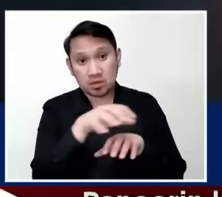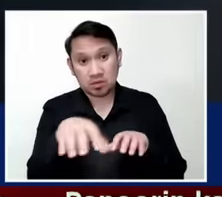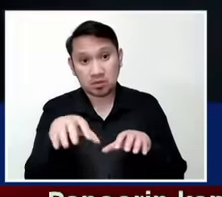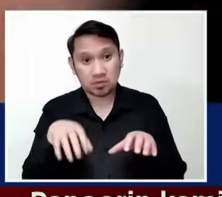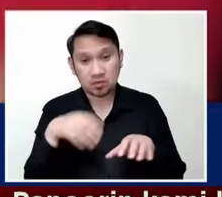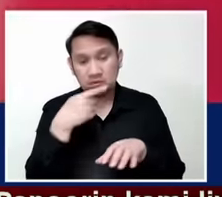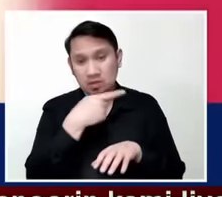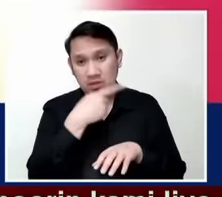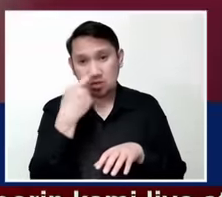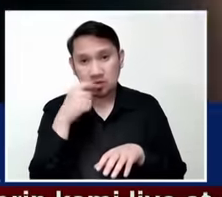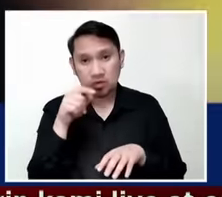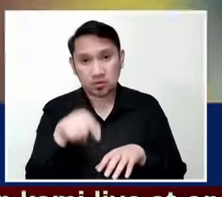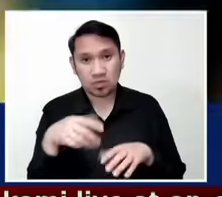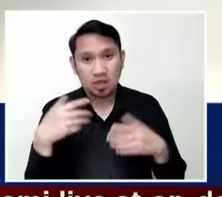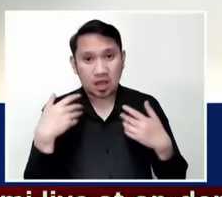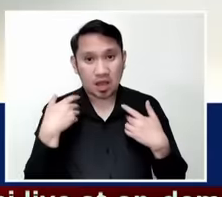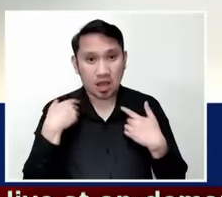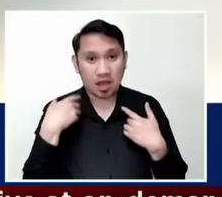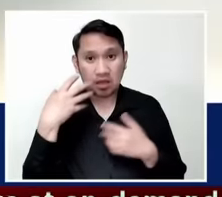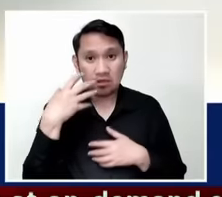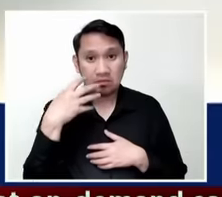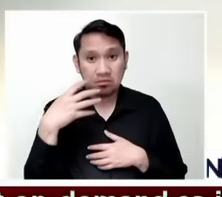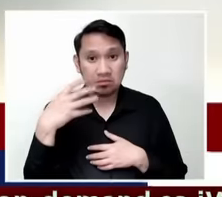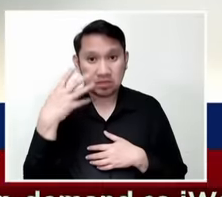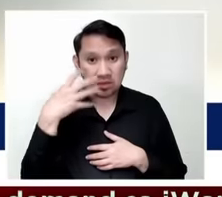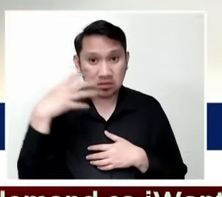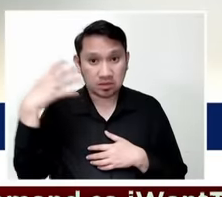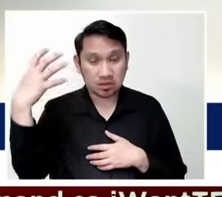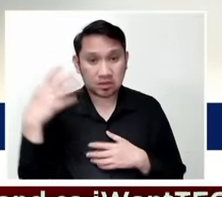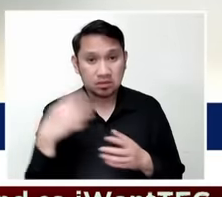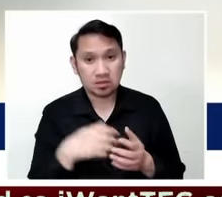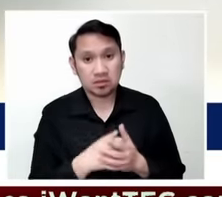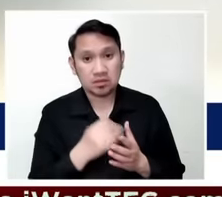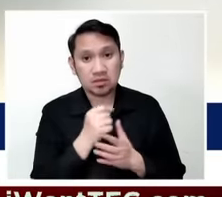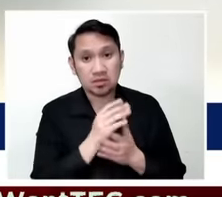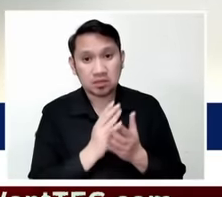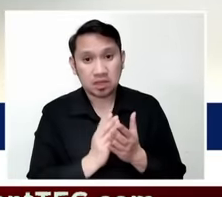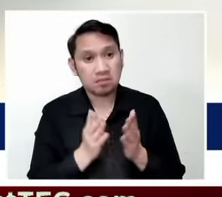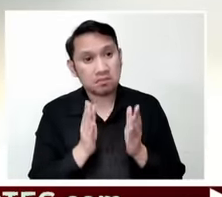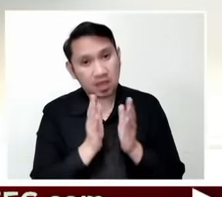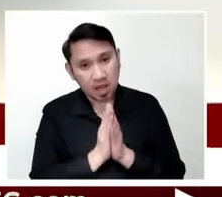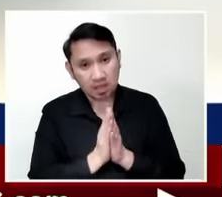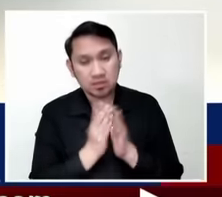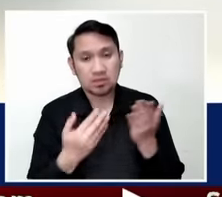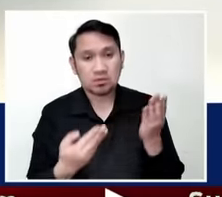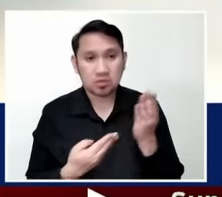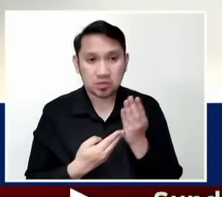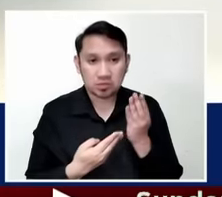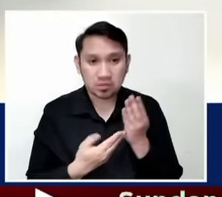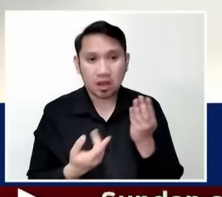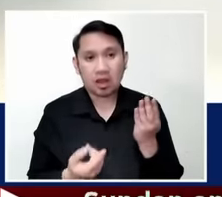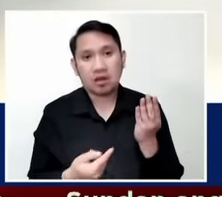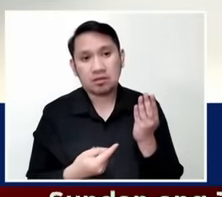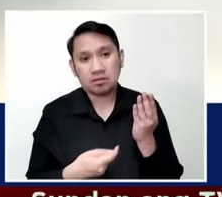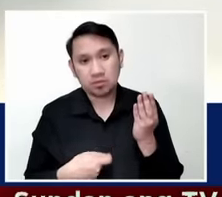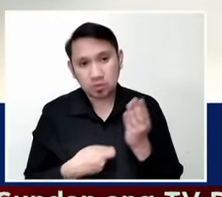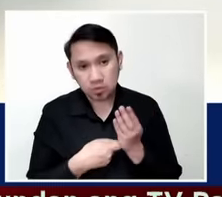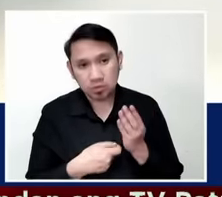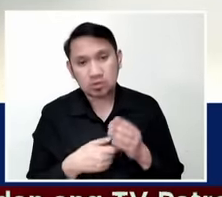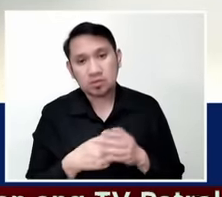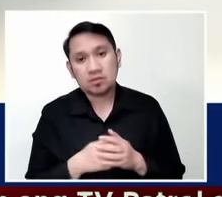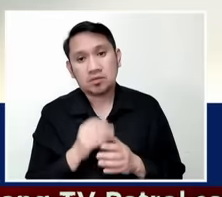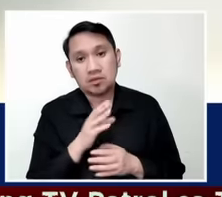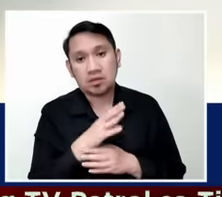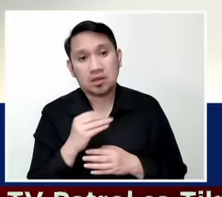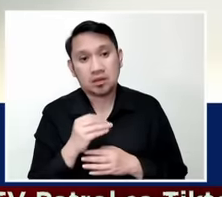dahil naka-solar power sila. Yung iba din nag-ask na i-charge, meron din po isang bata na